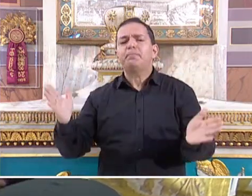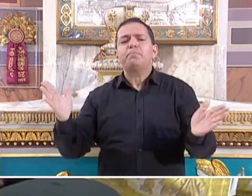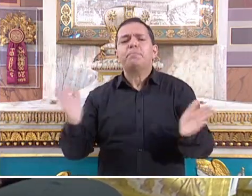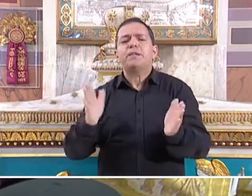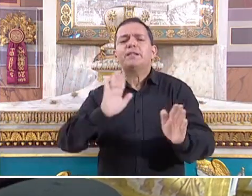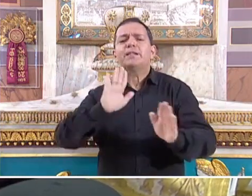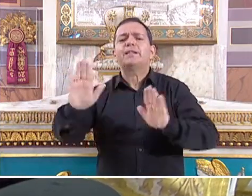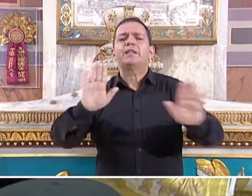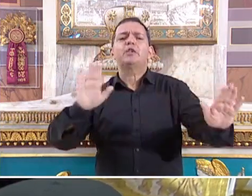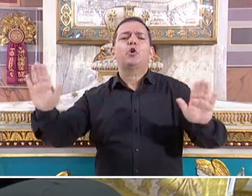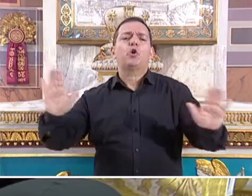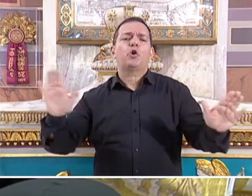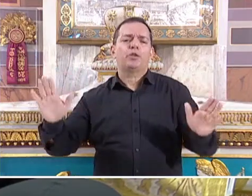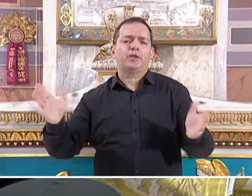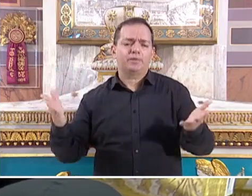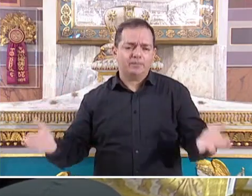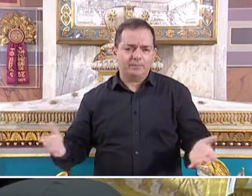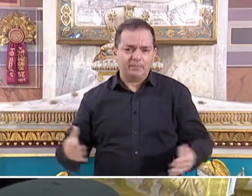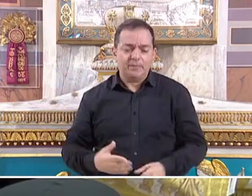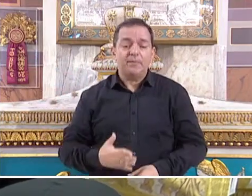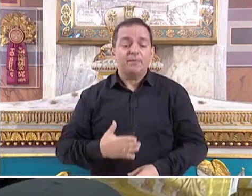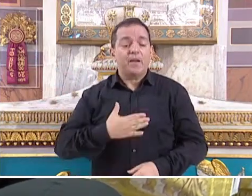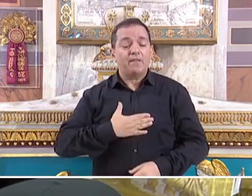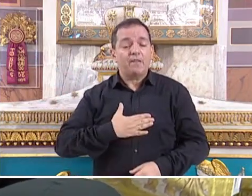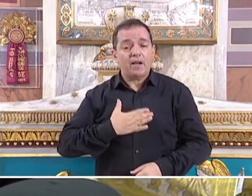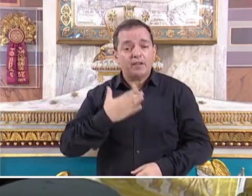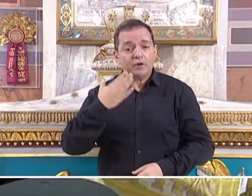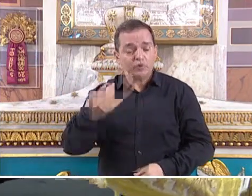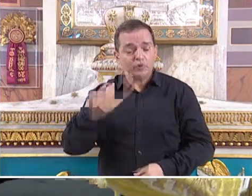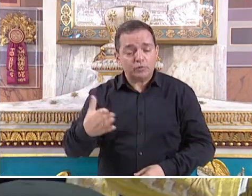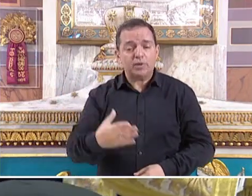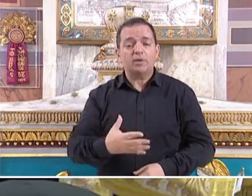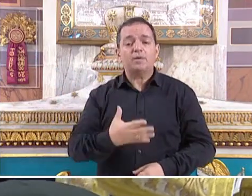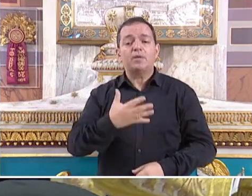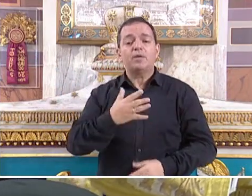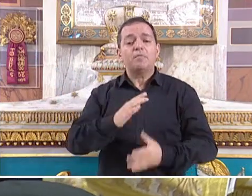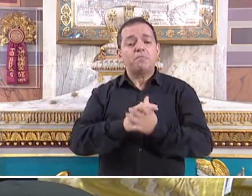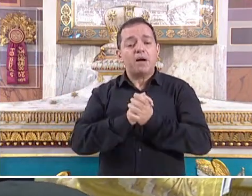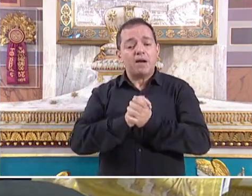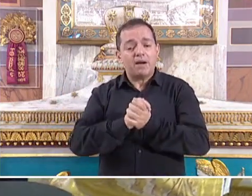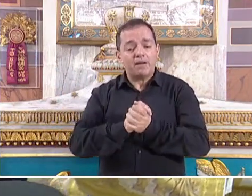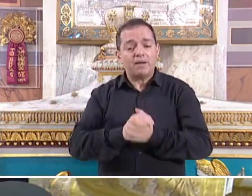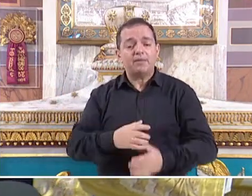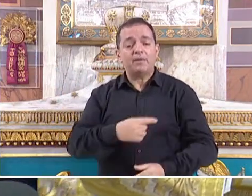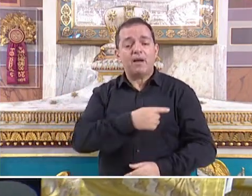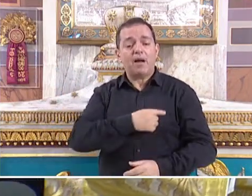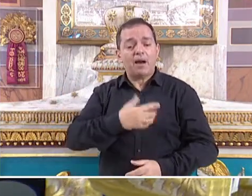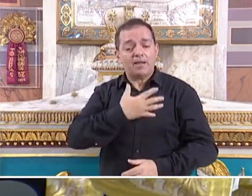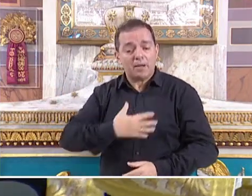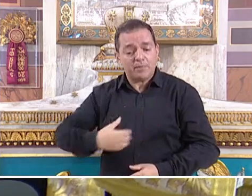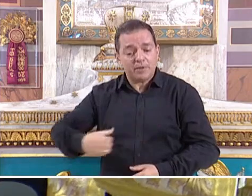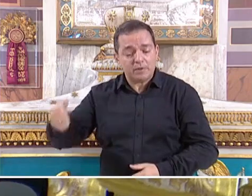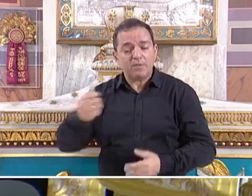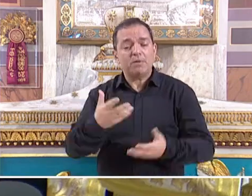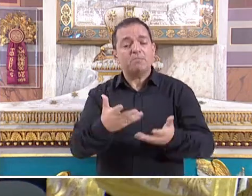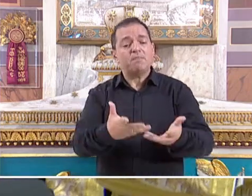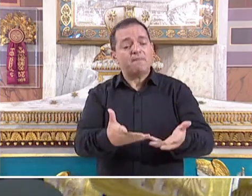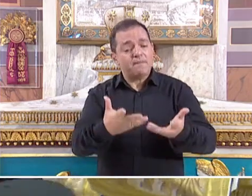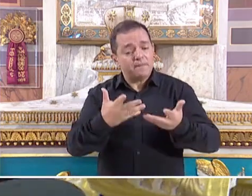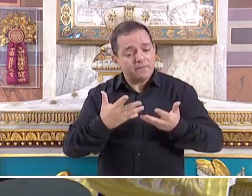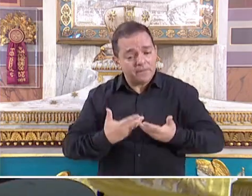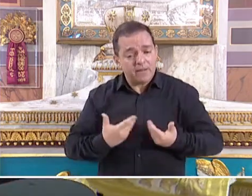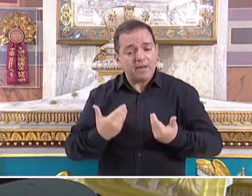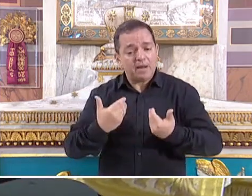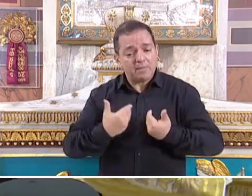γειτονιά. Ευχαριστούμε, Μακαριότατέ μου, ευχαριστούμε για την αγάπη σας στο Πατριαρχείο μου,